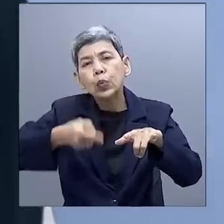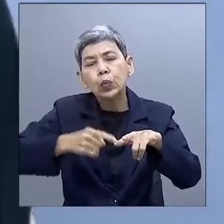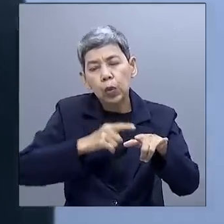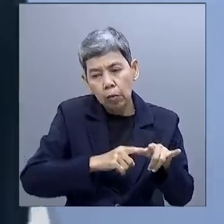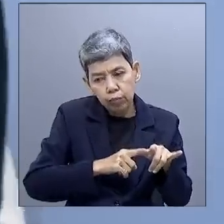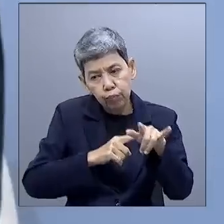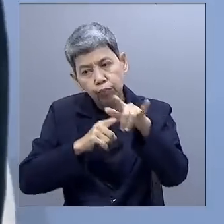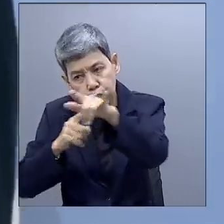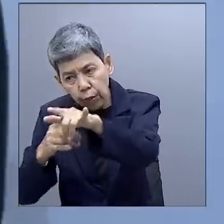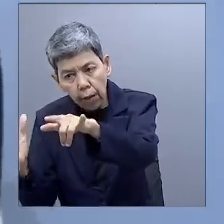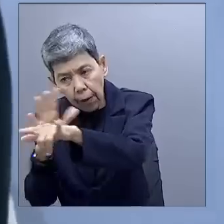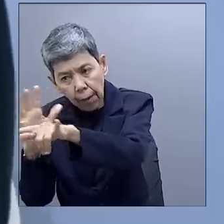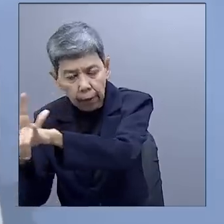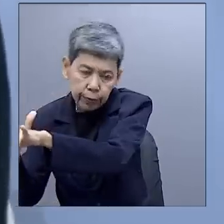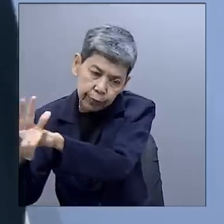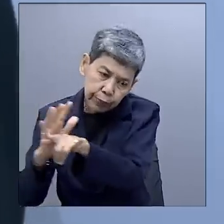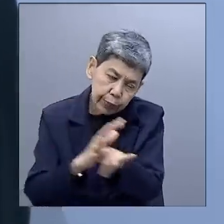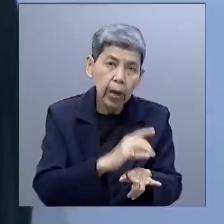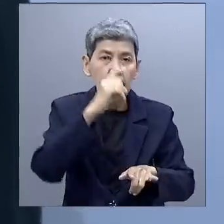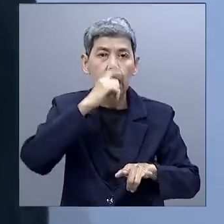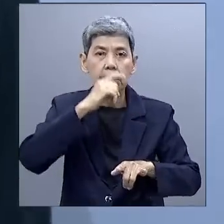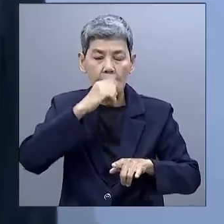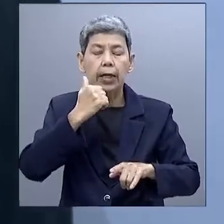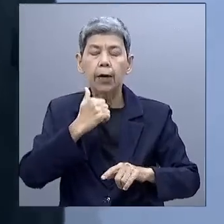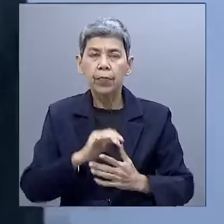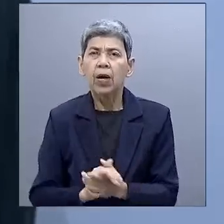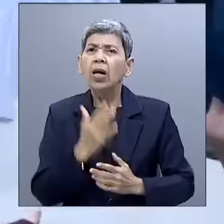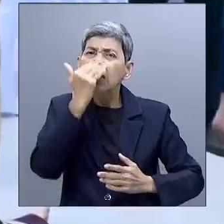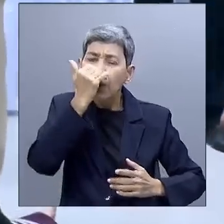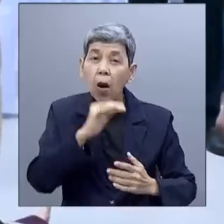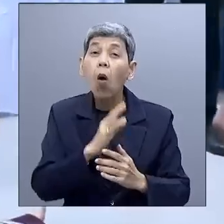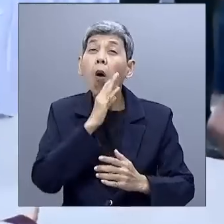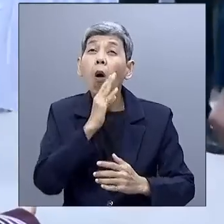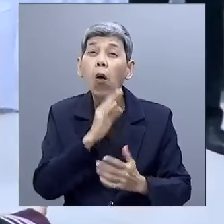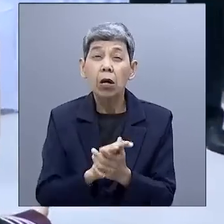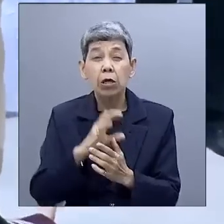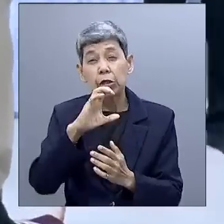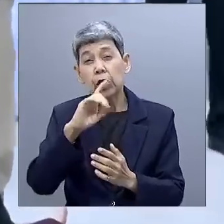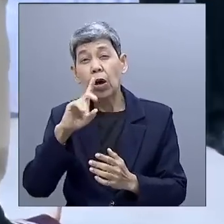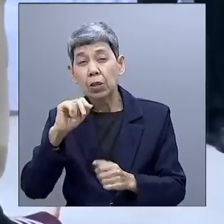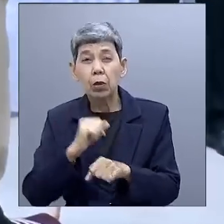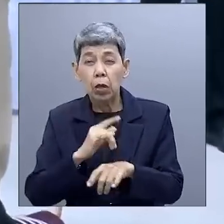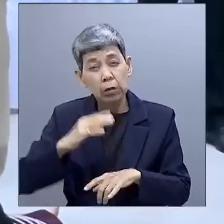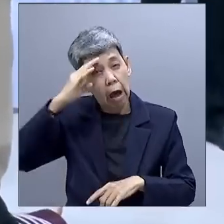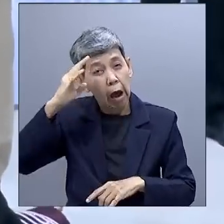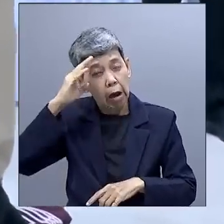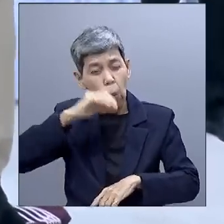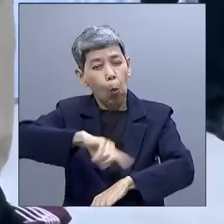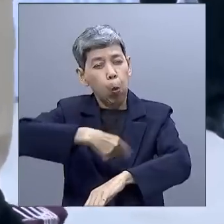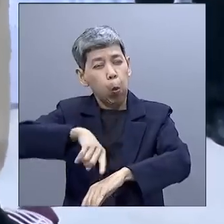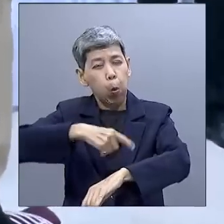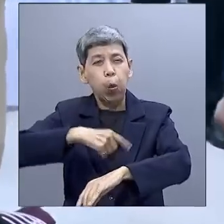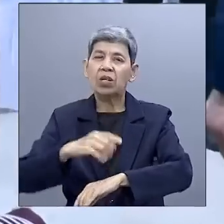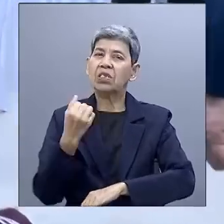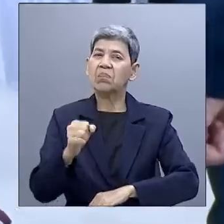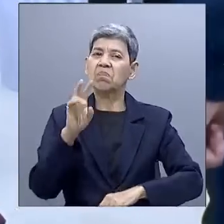ค่ะบินกลับไปรับมาอีกทีเพื่อให้คนไทยใช้เวลาเดินทางน้อยที่สุดเนื่องจากว่าถ้าใช้430ใช้เครื่องบินทหารจะใช้เวลาถึง 17